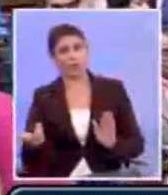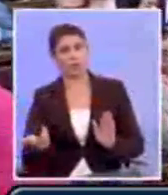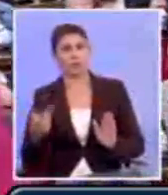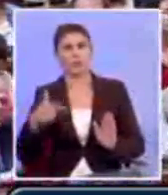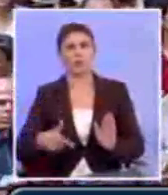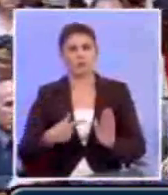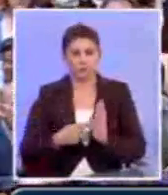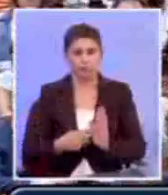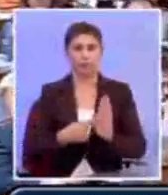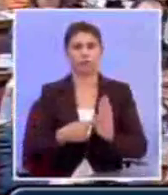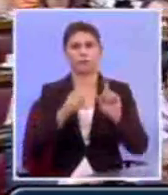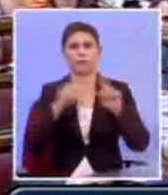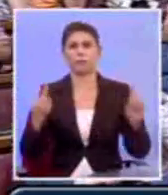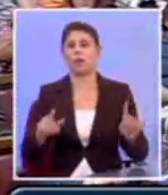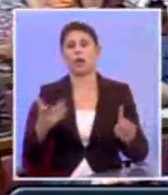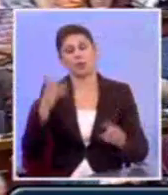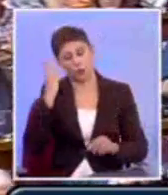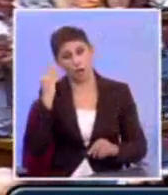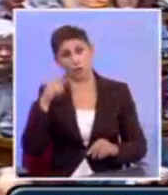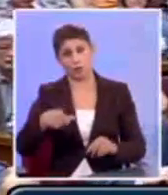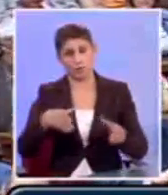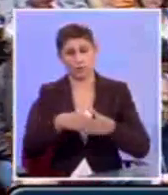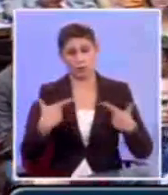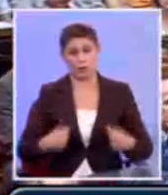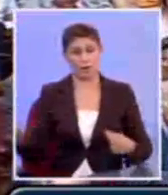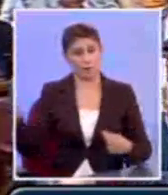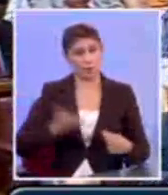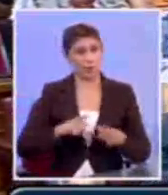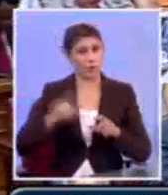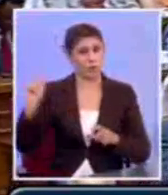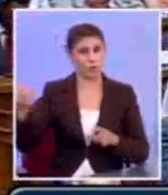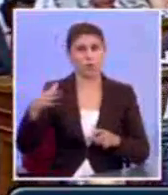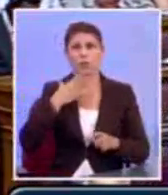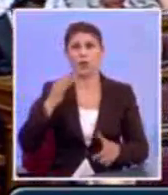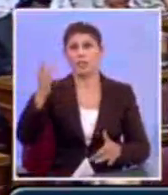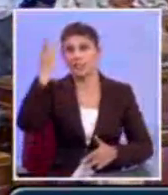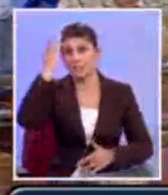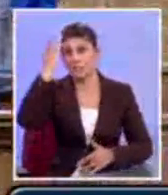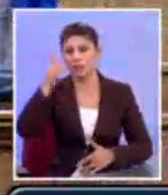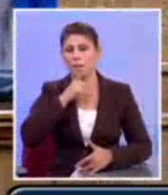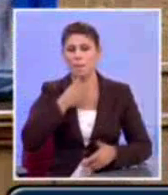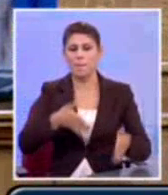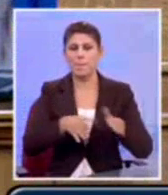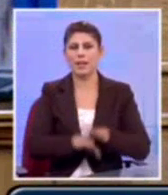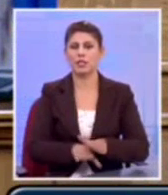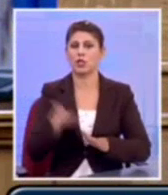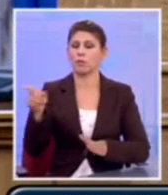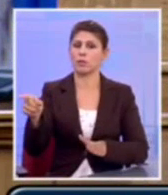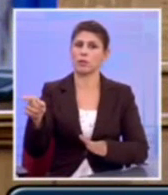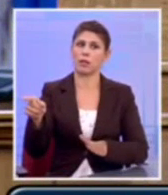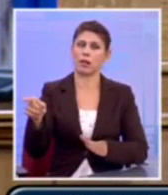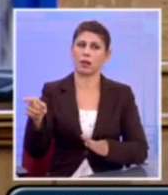στο πλαίσιο των ακροάσεων της Επιτροπής για την ενσυνείδητη παρασιώπηση εκ